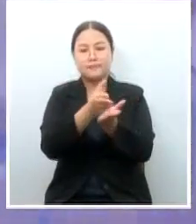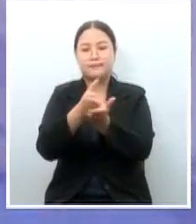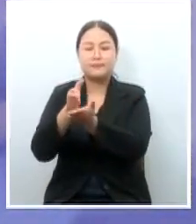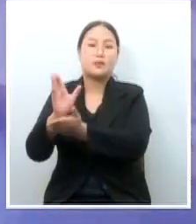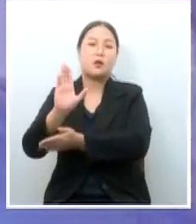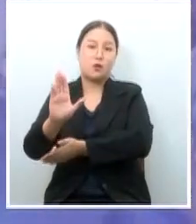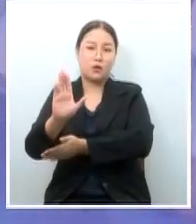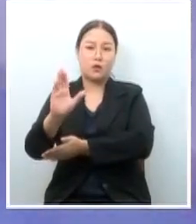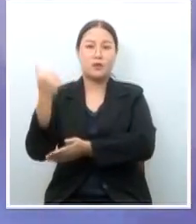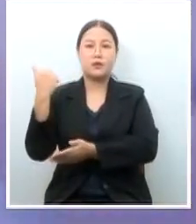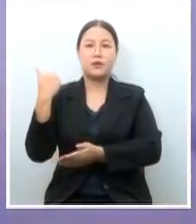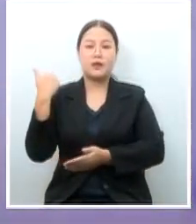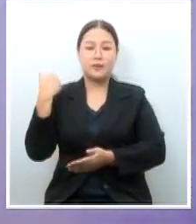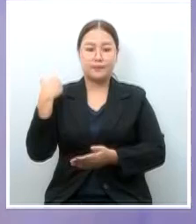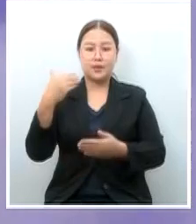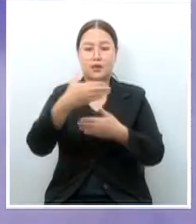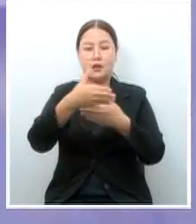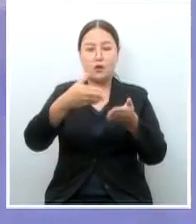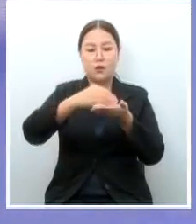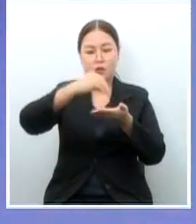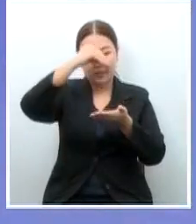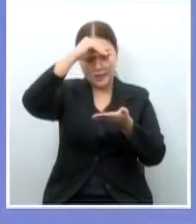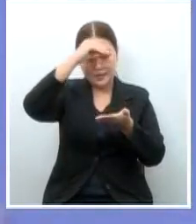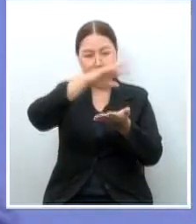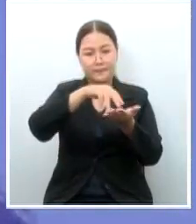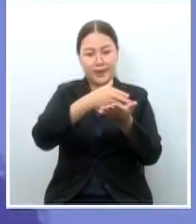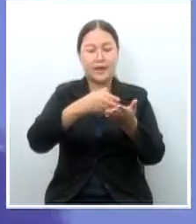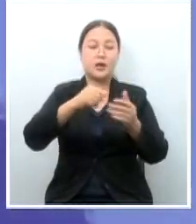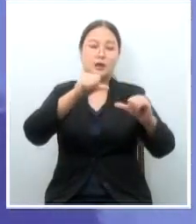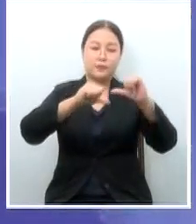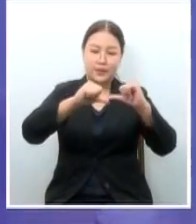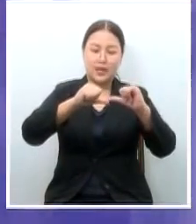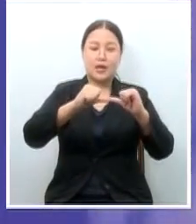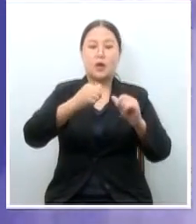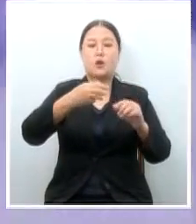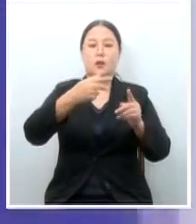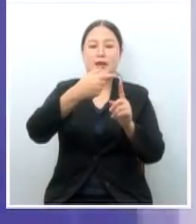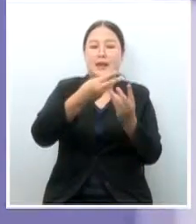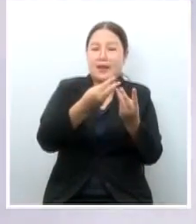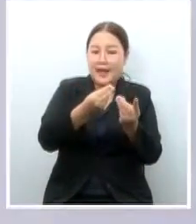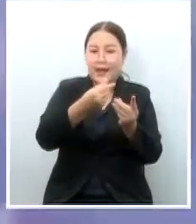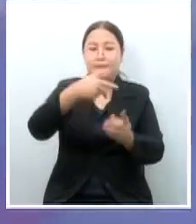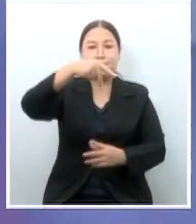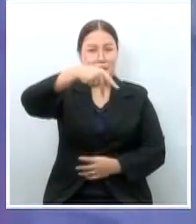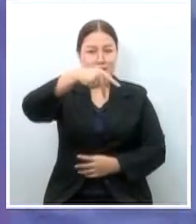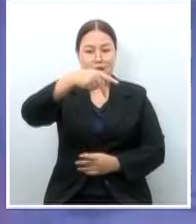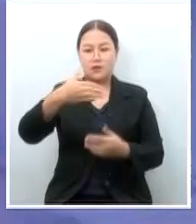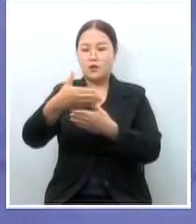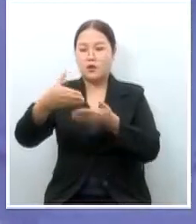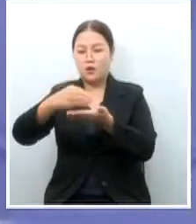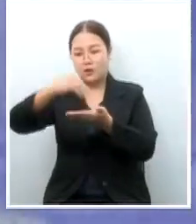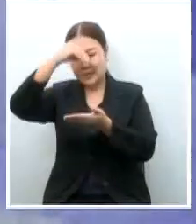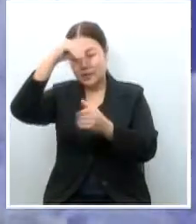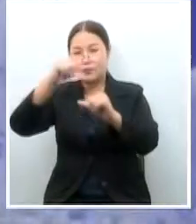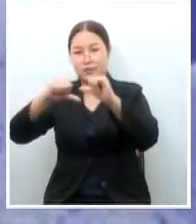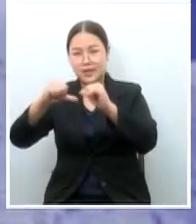ยห้องเรียนพิเศษแผนการเรียนวิทยาศาสตร์คณิตศาสตร์กิตเต็ดแผนการเรียนวิทยาศาสตร์คณิตศาส